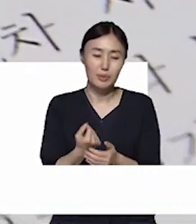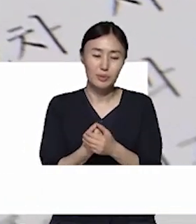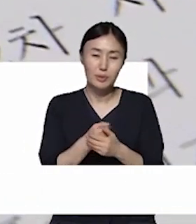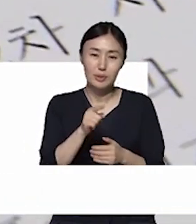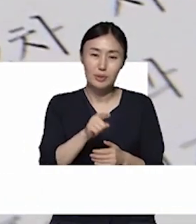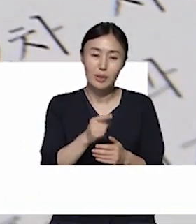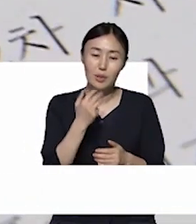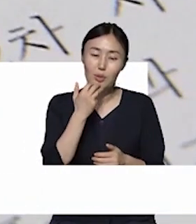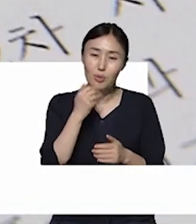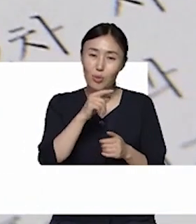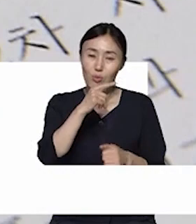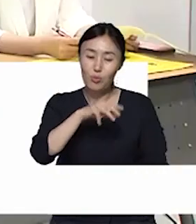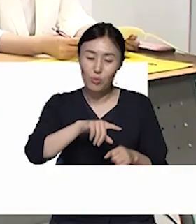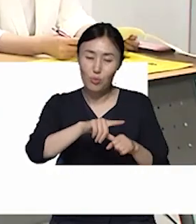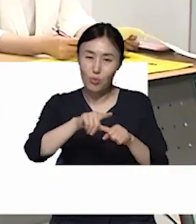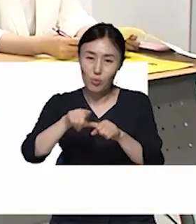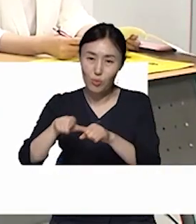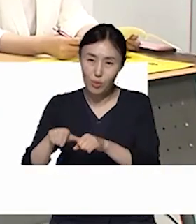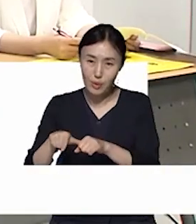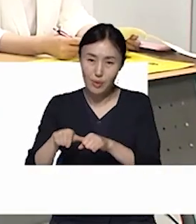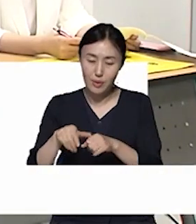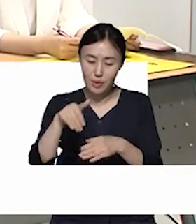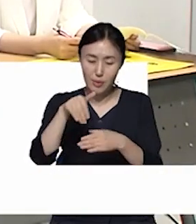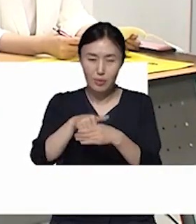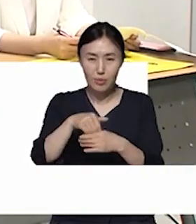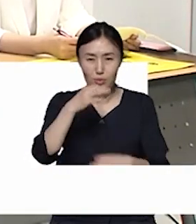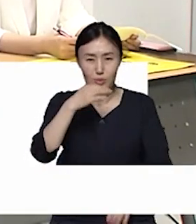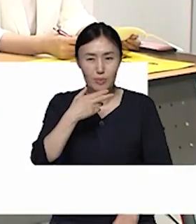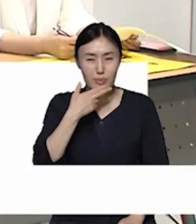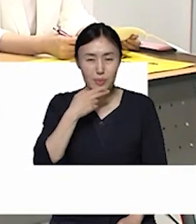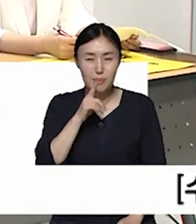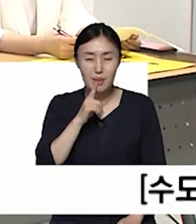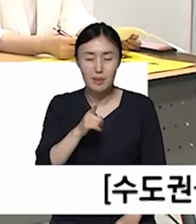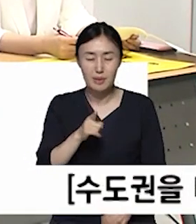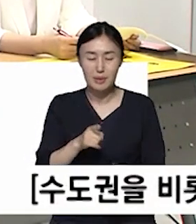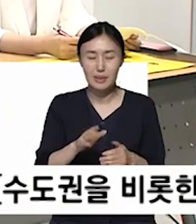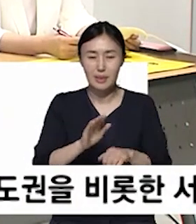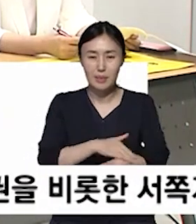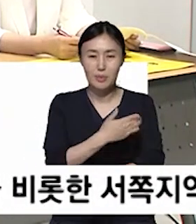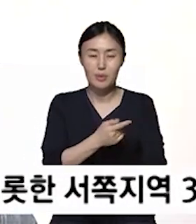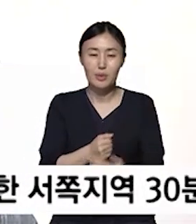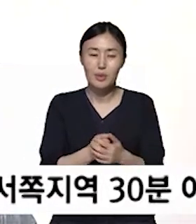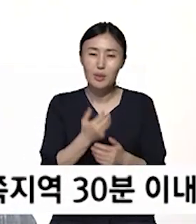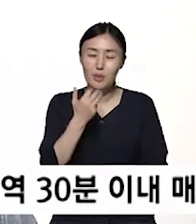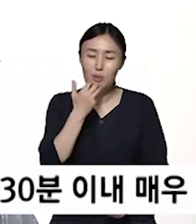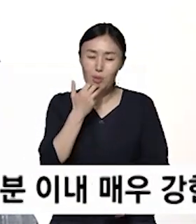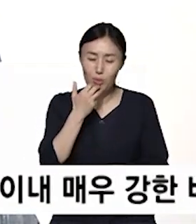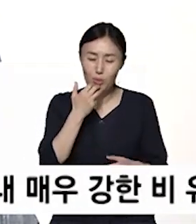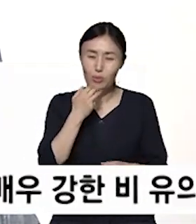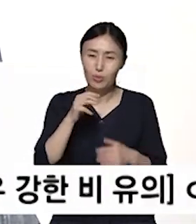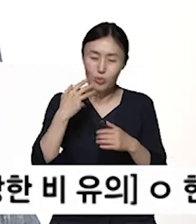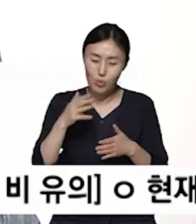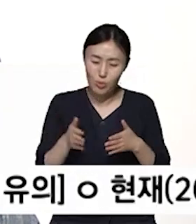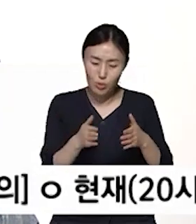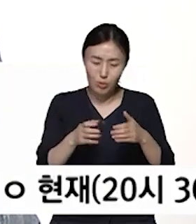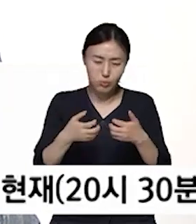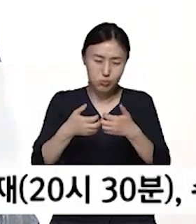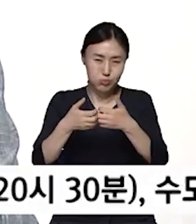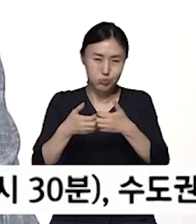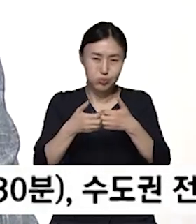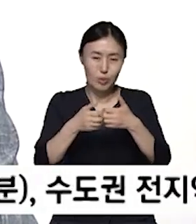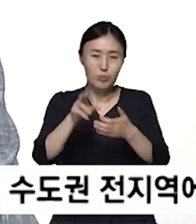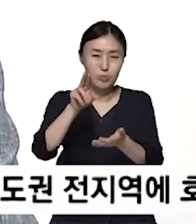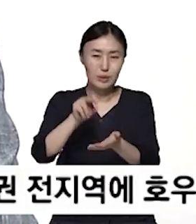수도권 총선에서 불리할 것이란 주장은 전혀 근거가 없다며 초과밀화된 수도권을 분산하지 않으면 인구 절벽 시대를